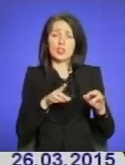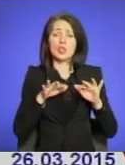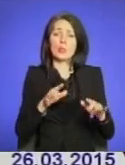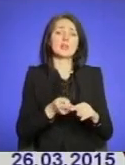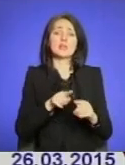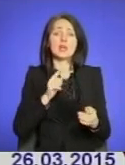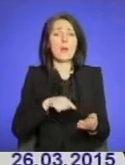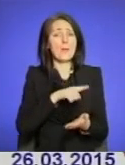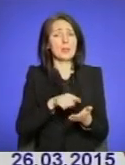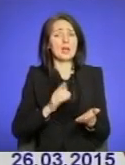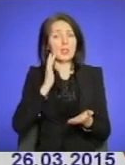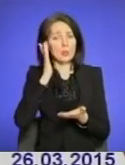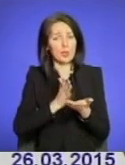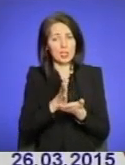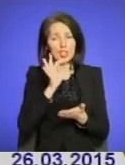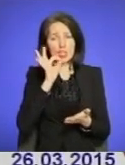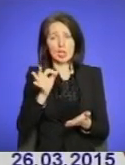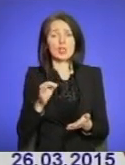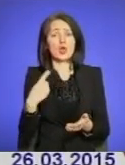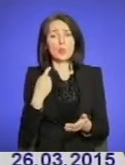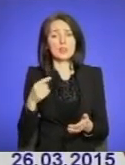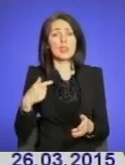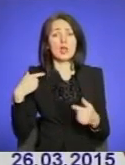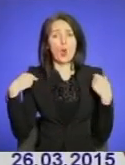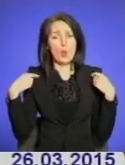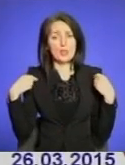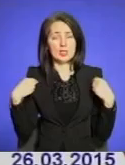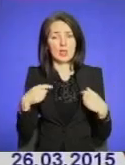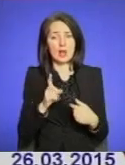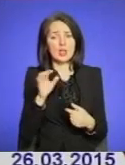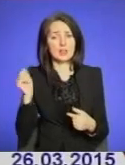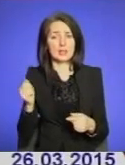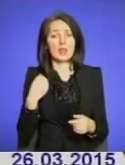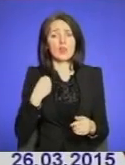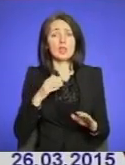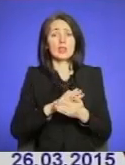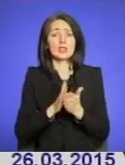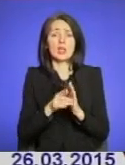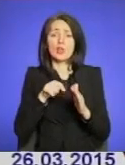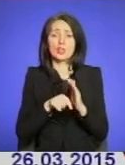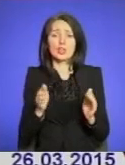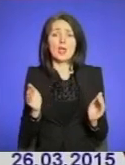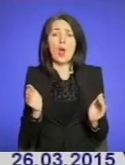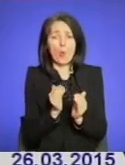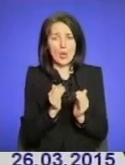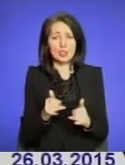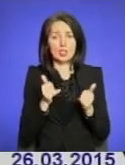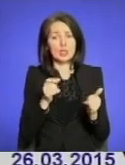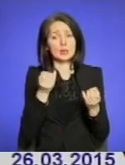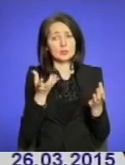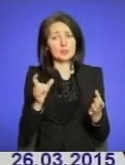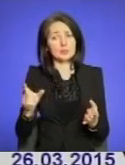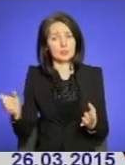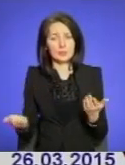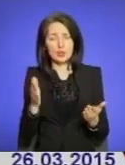обласний військовий комісар Володимир Катинський. Насамперед, воєнний стан означає чимало обмежень для пересічних громадян. Якщо